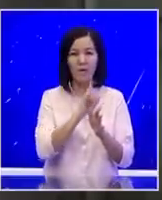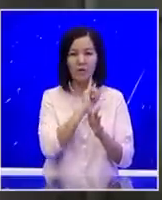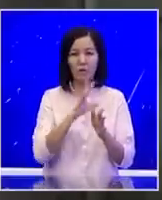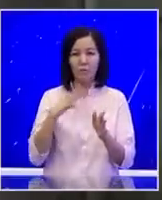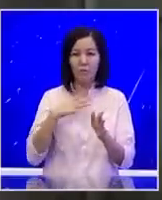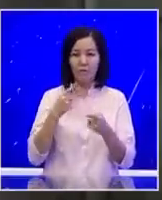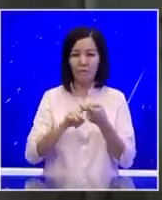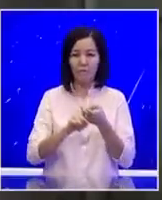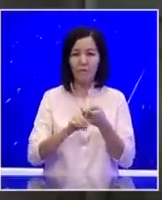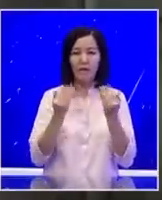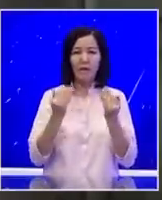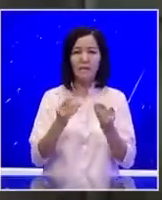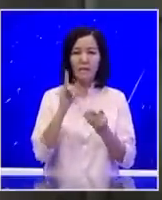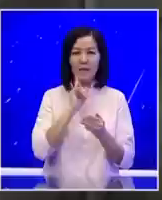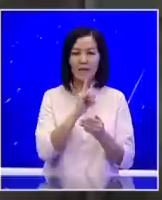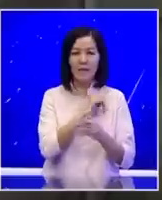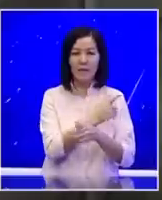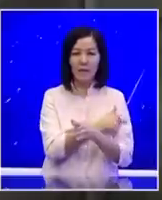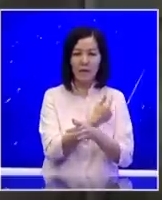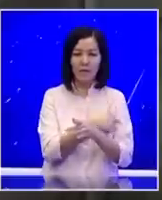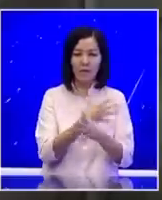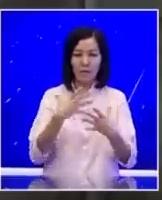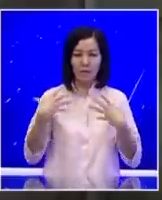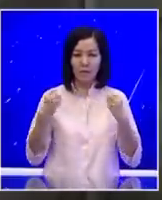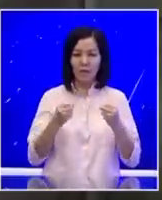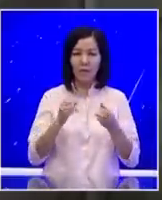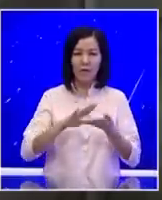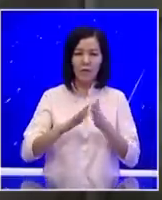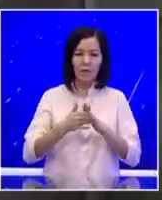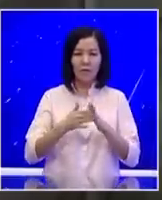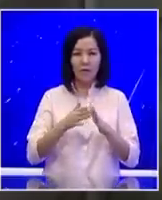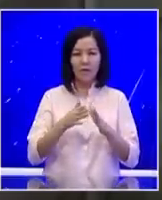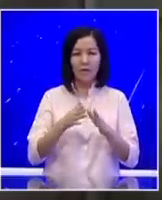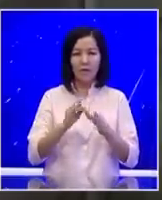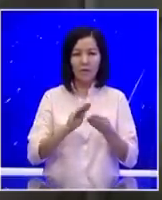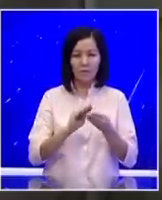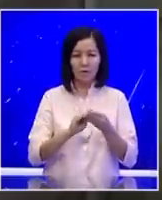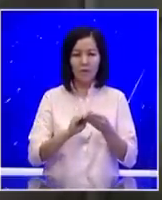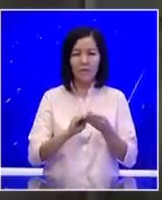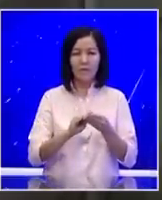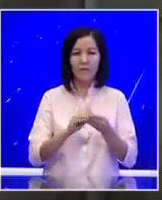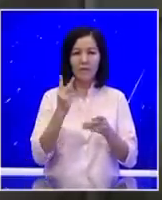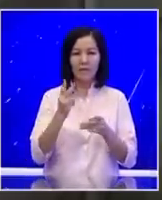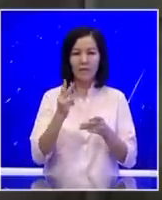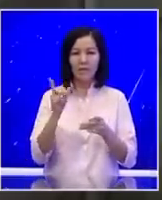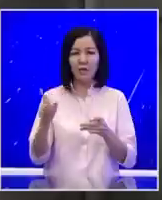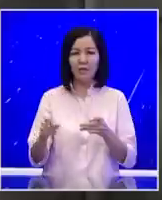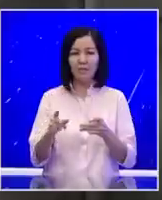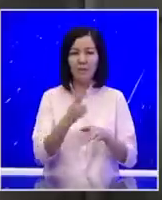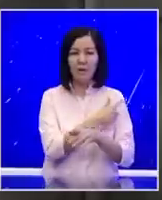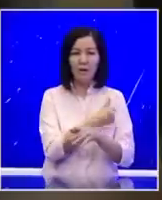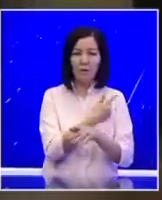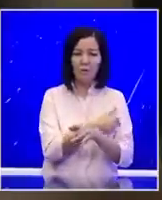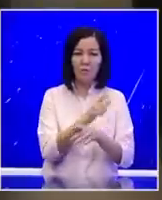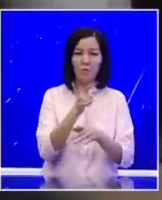ол азаматша ауруханадан шығарылды, жағдайы тұрақты. Ал екінші азаматша қазір ауруханада емделіп